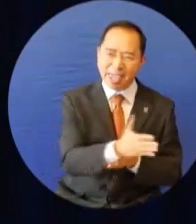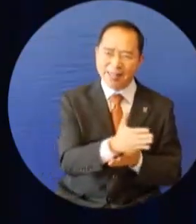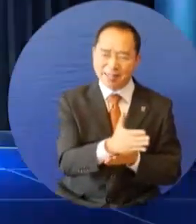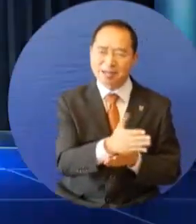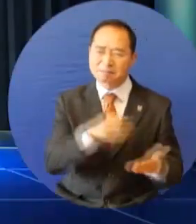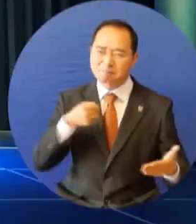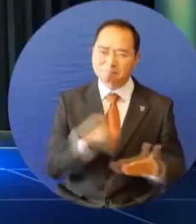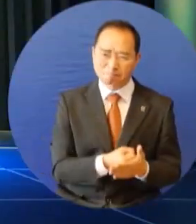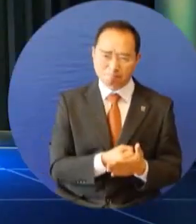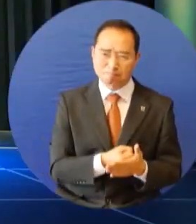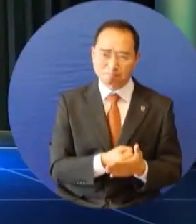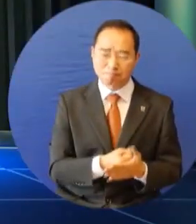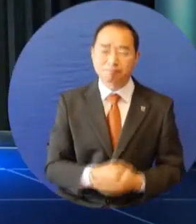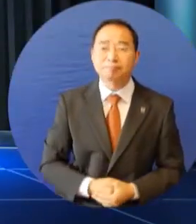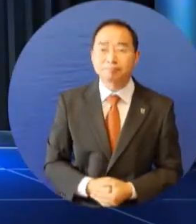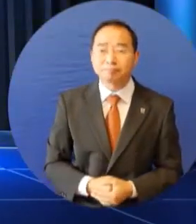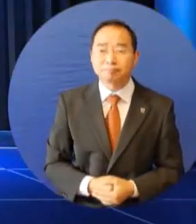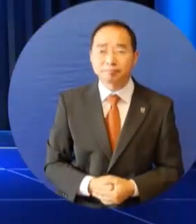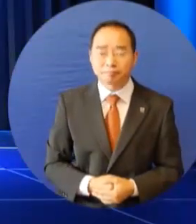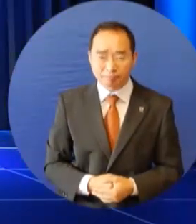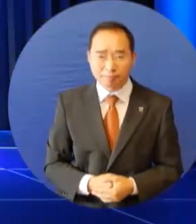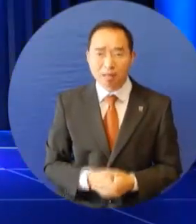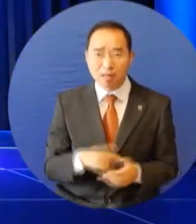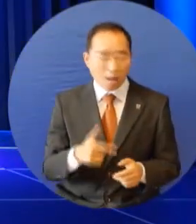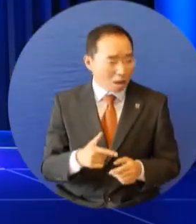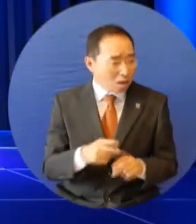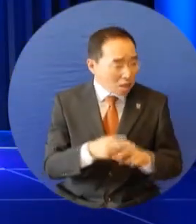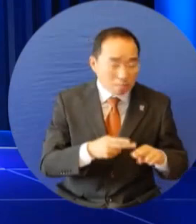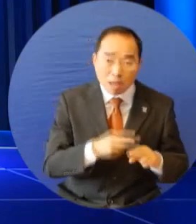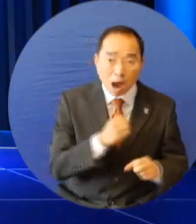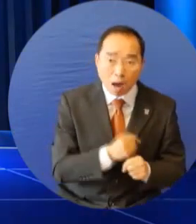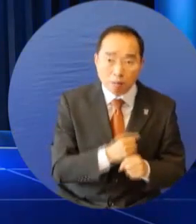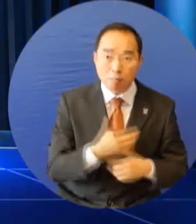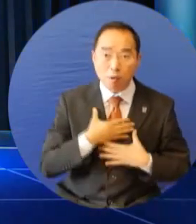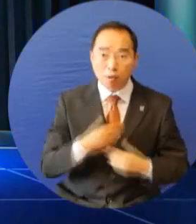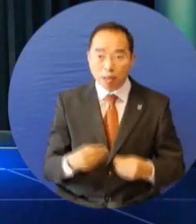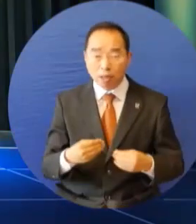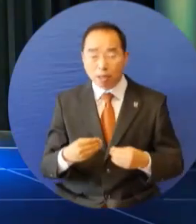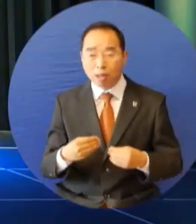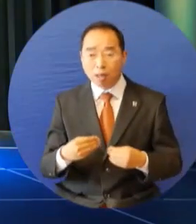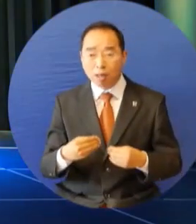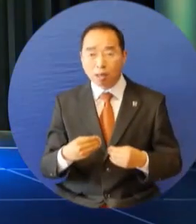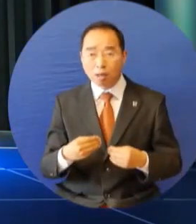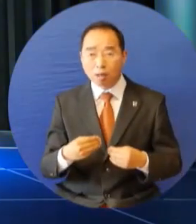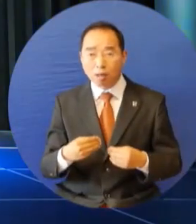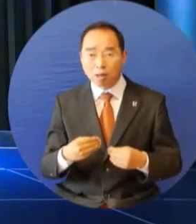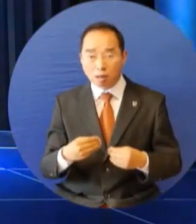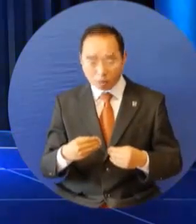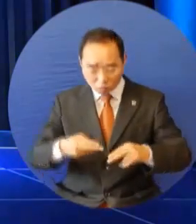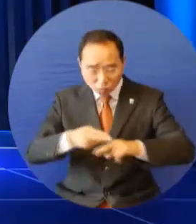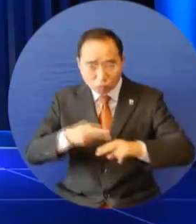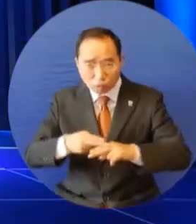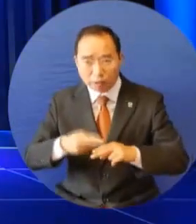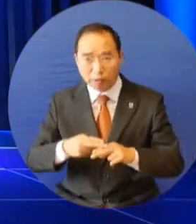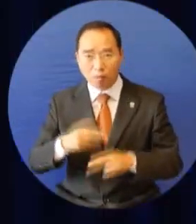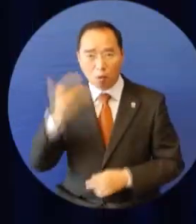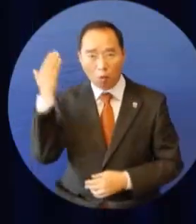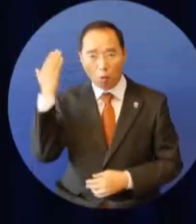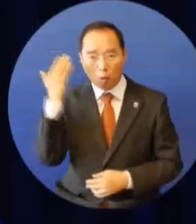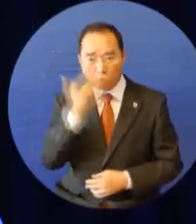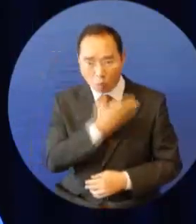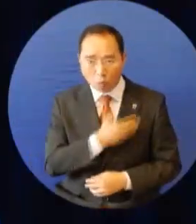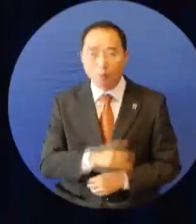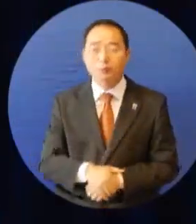되겠다. 이렇게 이제 각오를 하고 음식을 하는데 너무 편해요. 주방에 들어가면 되게 편하고 경건해지고